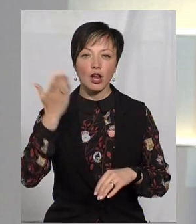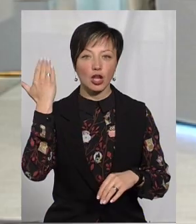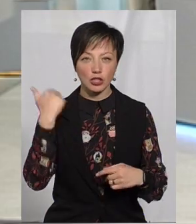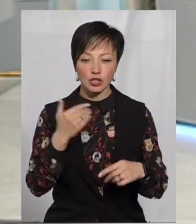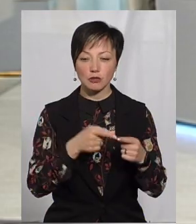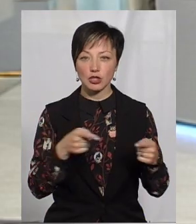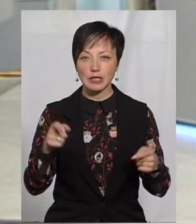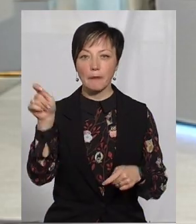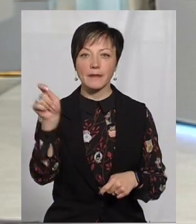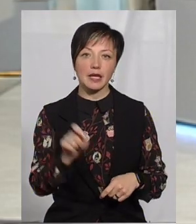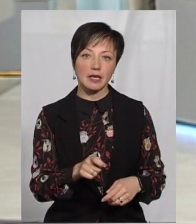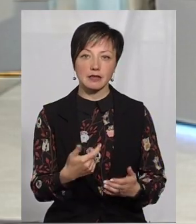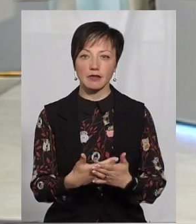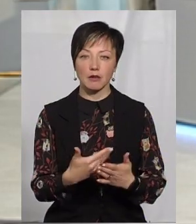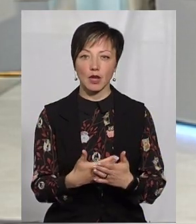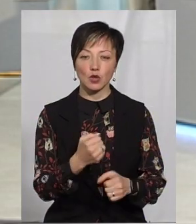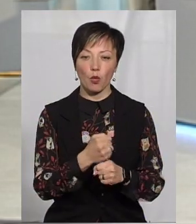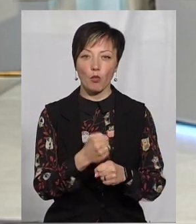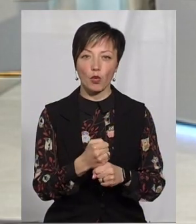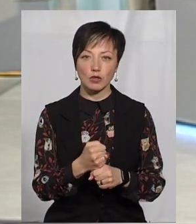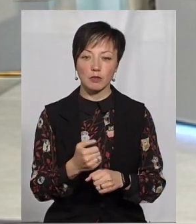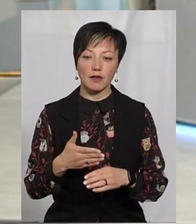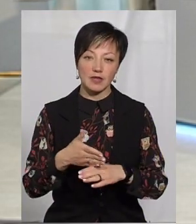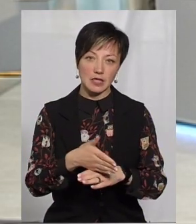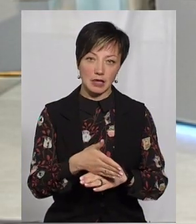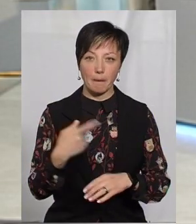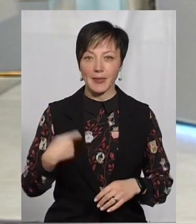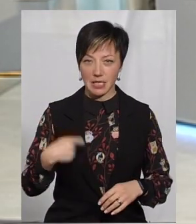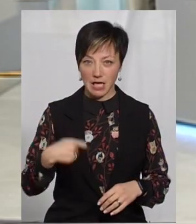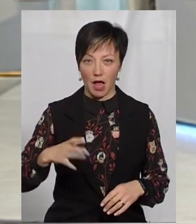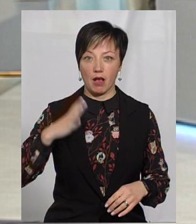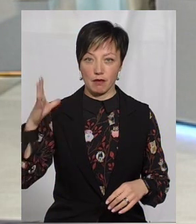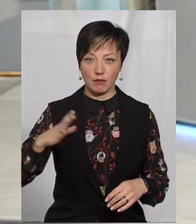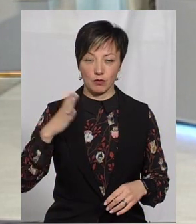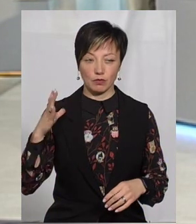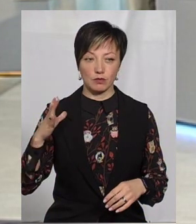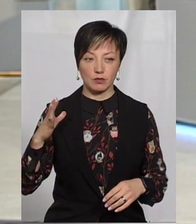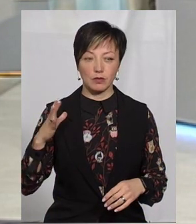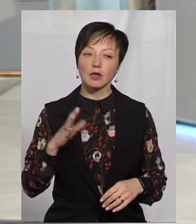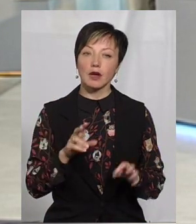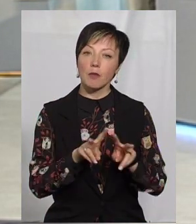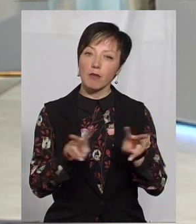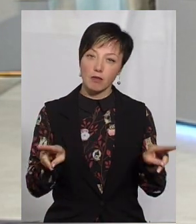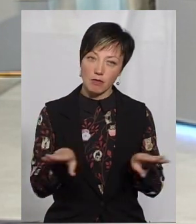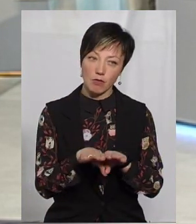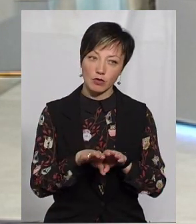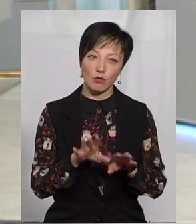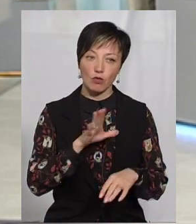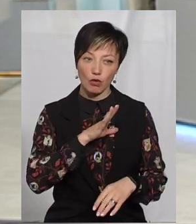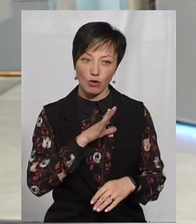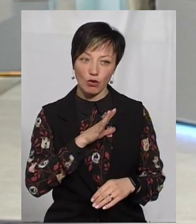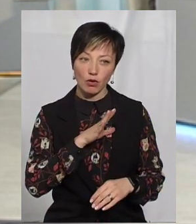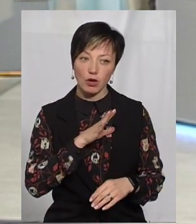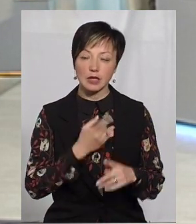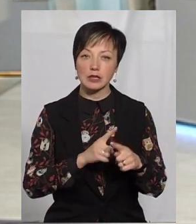раніше, от під час приїздів там з робочими поїздками попередніх президентів, чи щось подібне було?